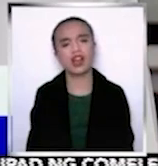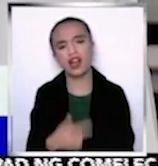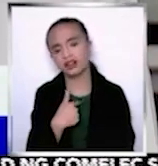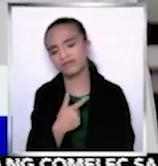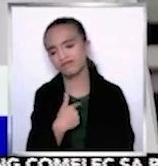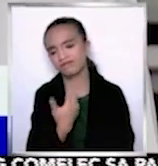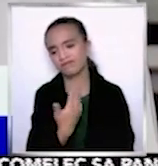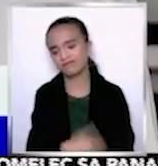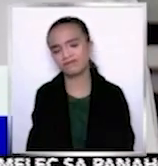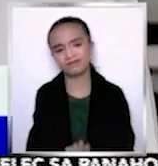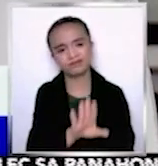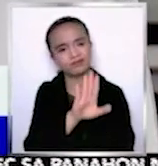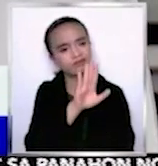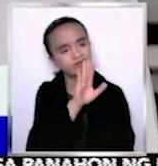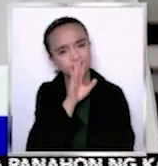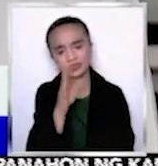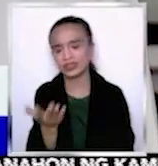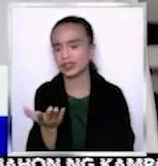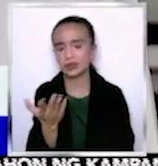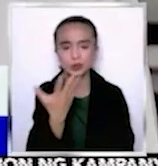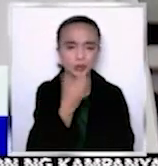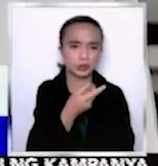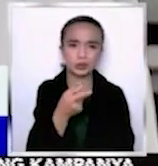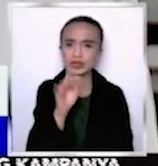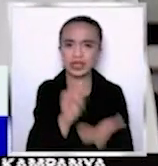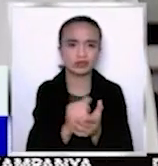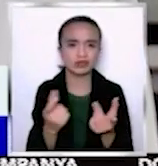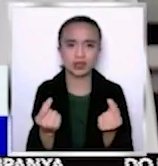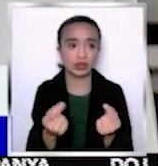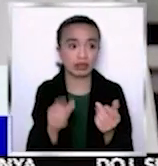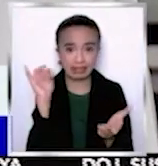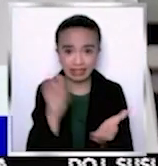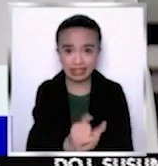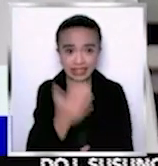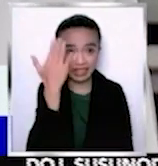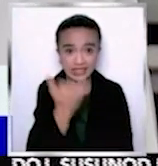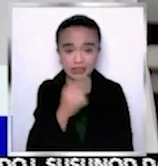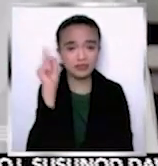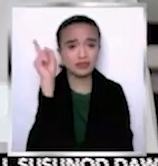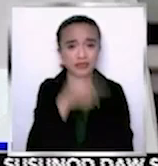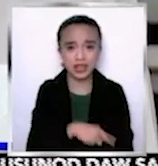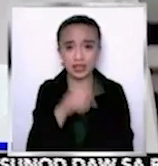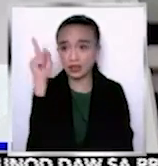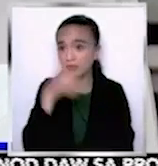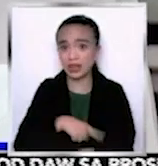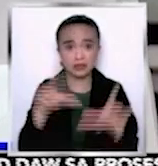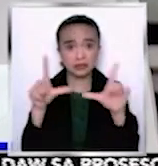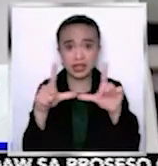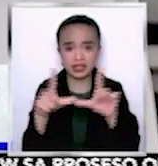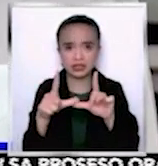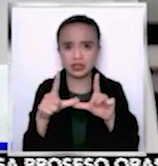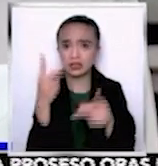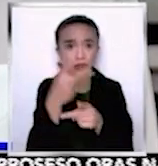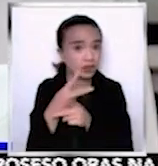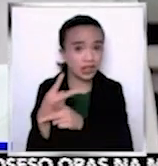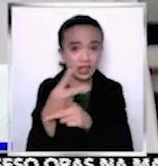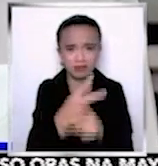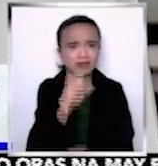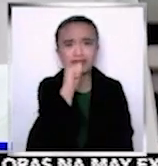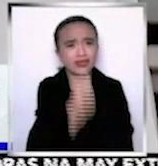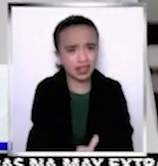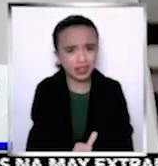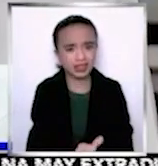taong nagpapatronize noon. Kasi fake yon at a fake license cannot protect them. Kumbaga, kung meron